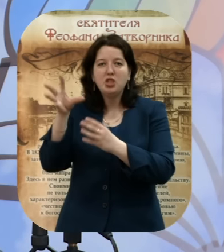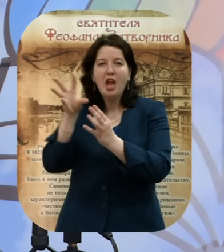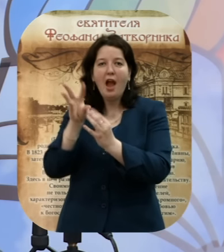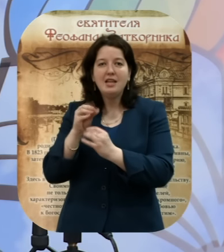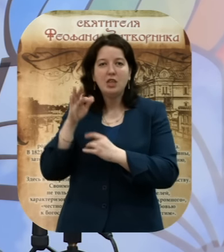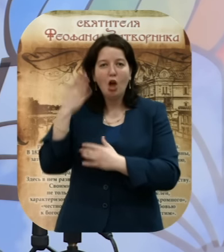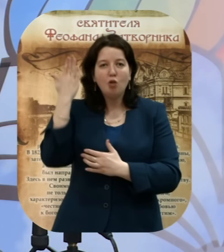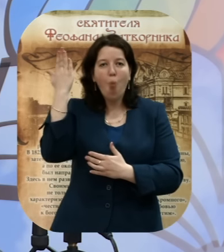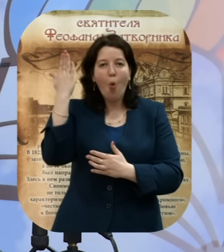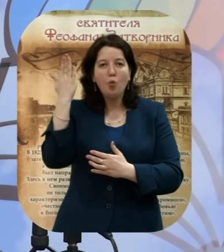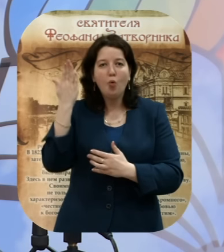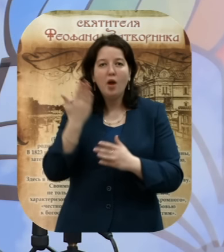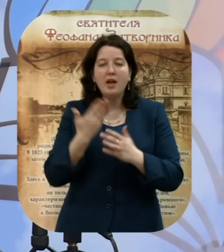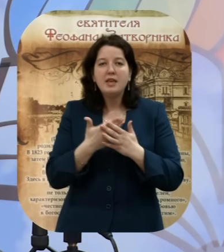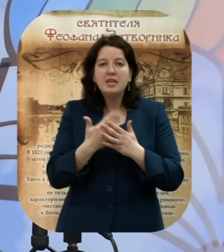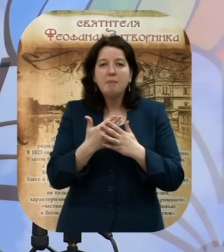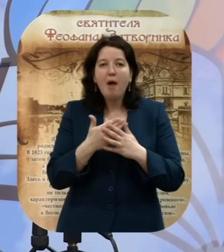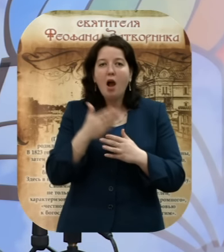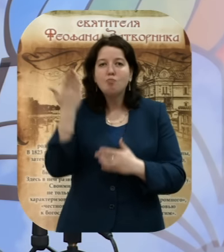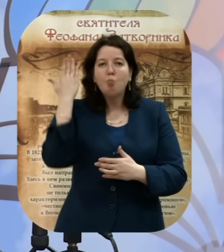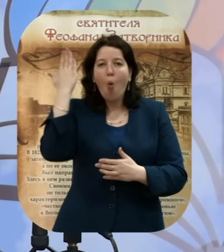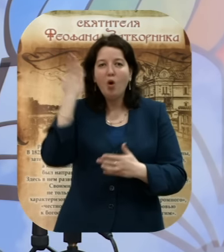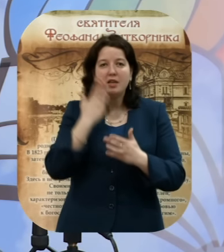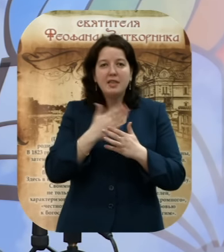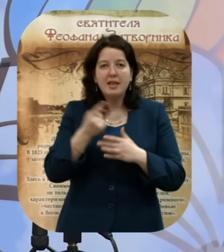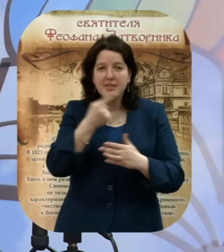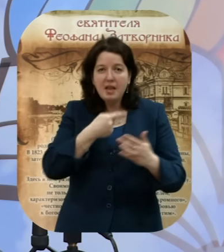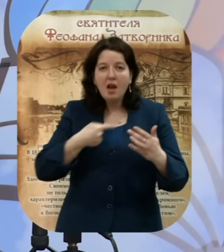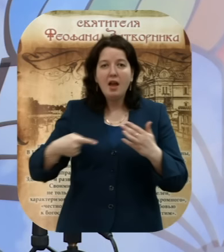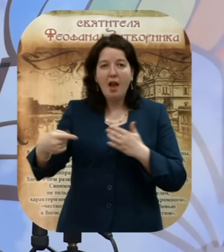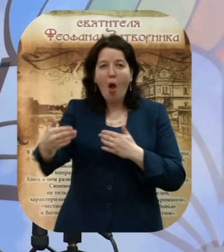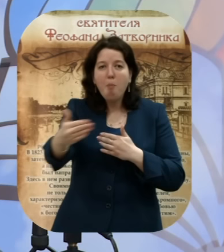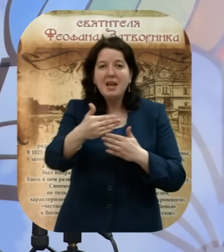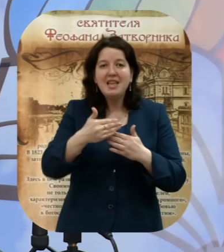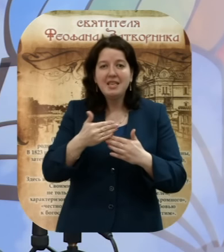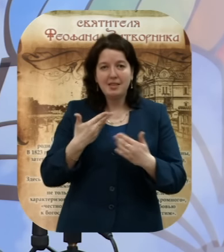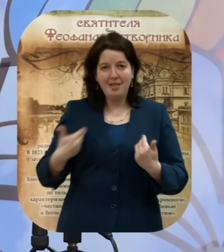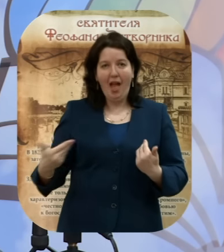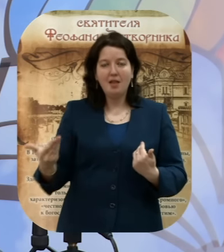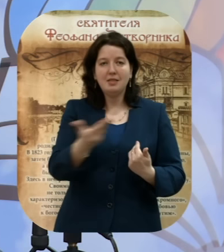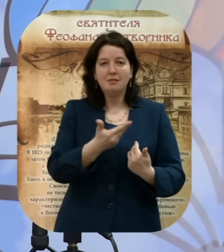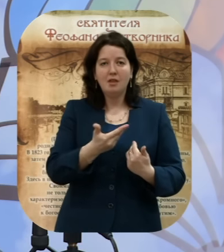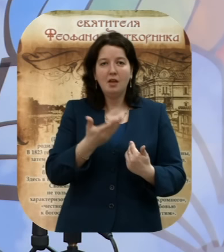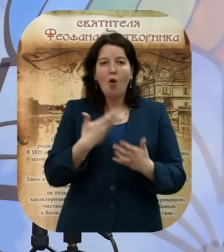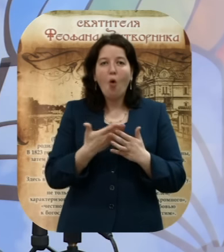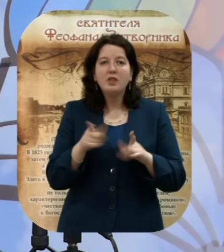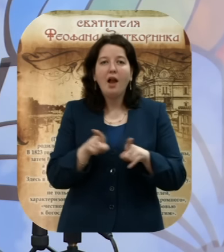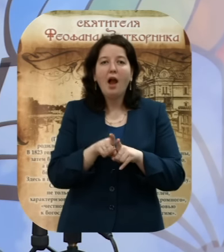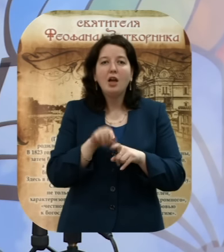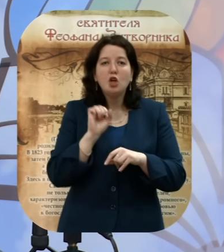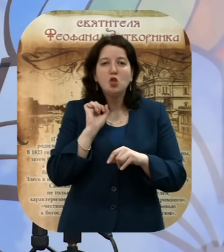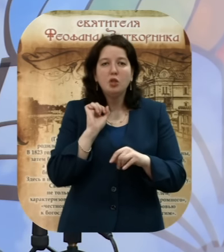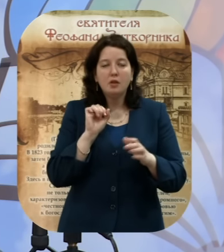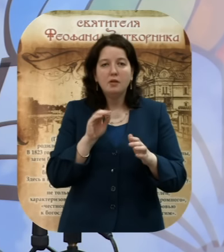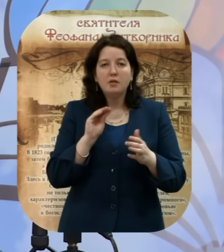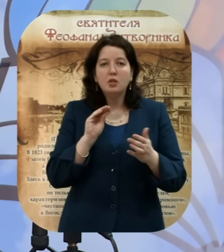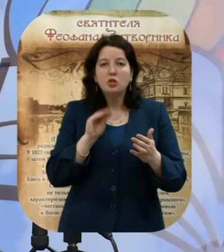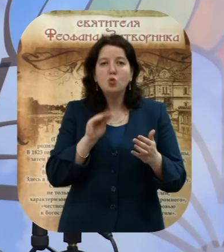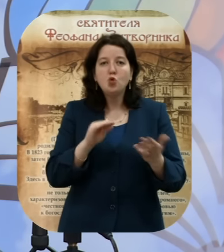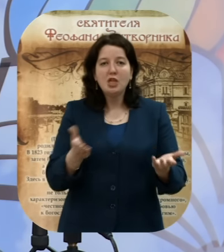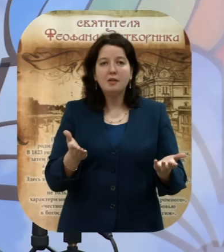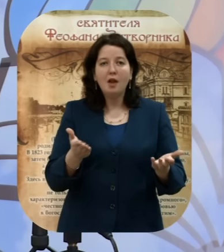Он близ нас есть, близ, не где-нибудь, Он только стучит, как Он говорит там в Апокалипсисе, знаете, есть